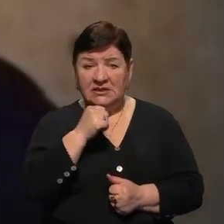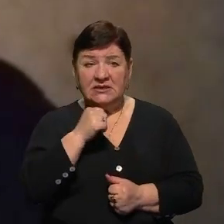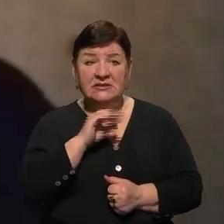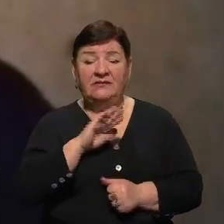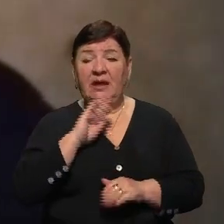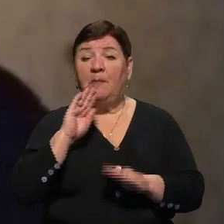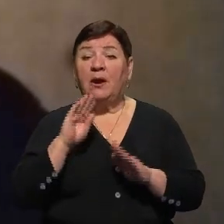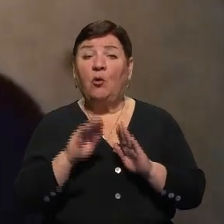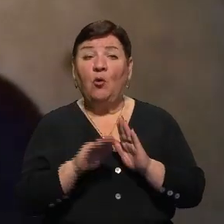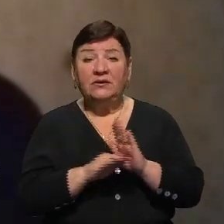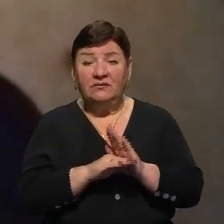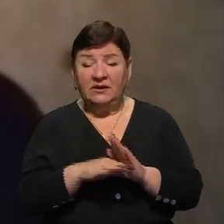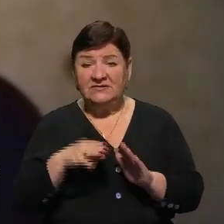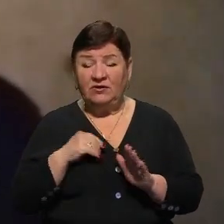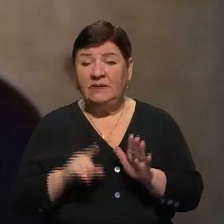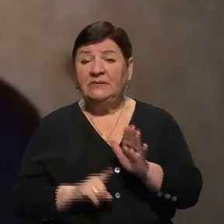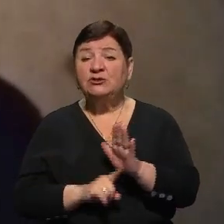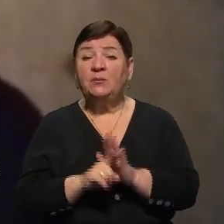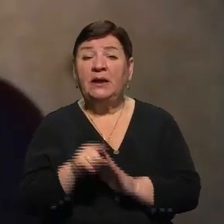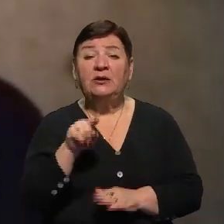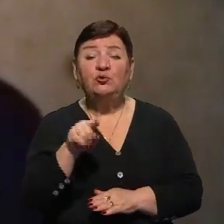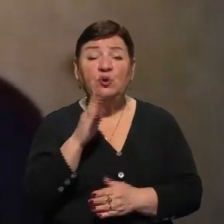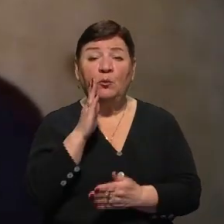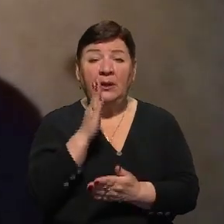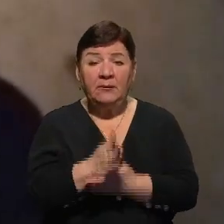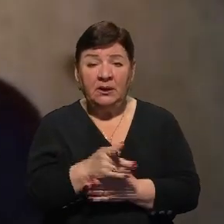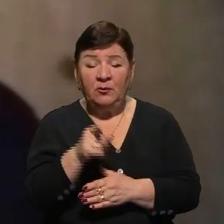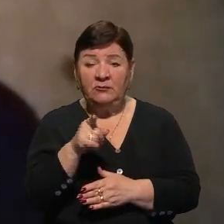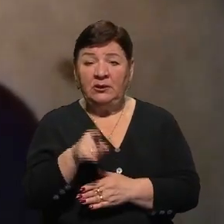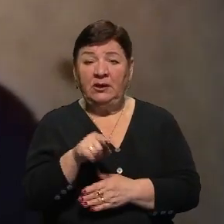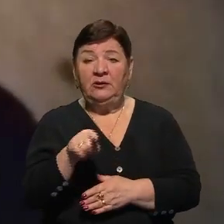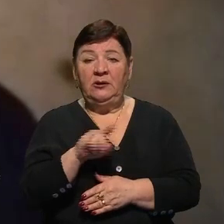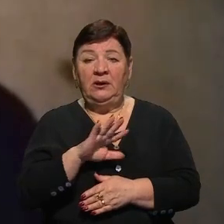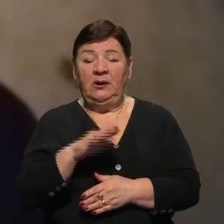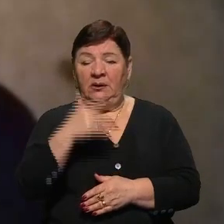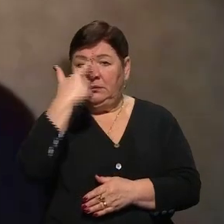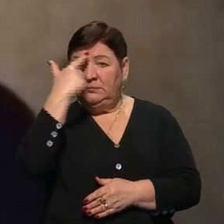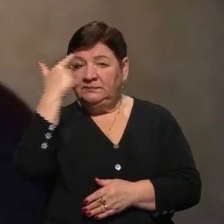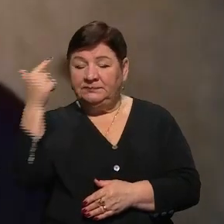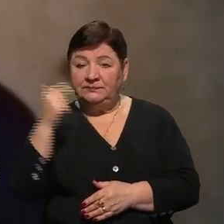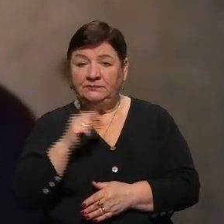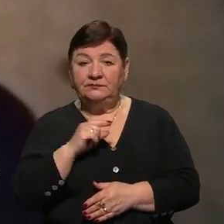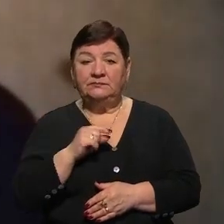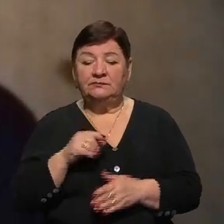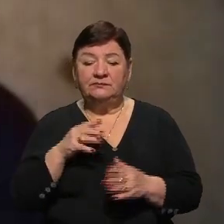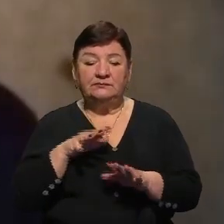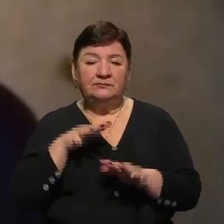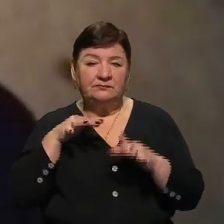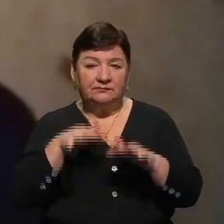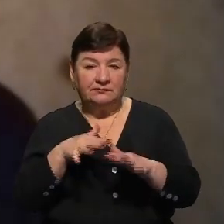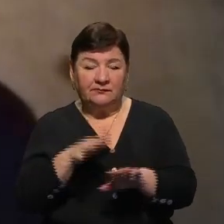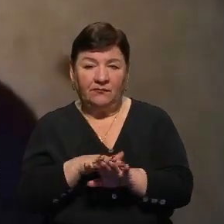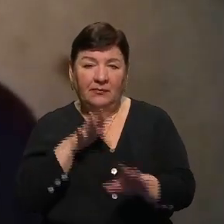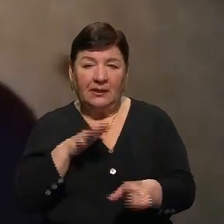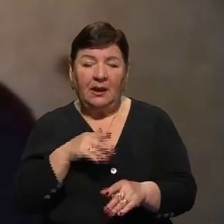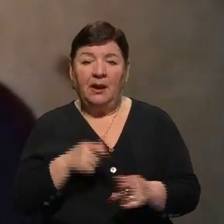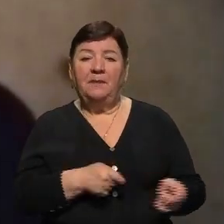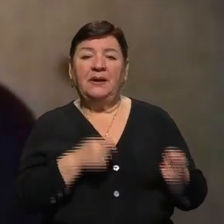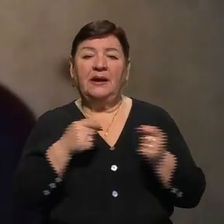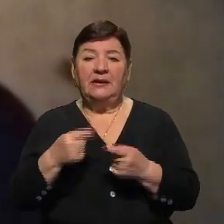приховували своїх планів наступати на цьому напрямку. Вони збирали тут, формували десантно-штурмові підрозділи, підганяли